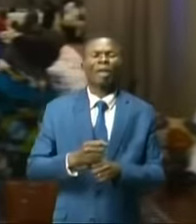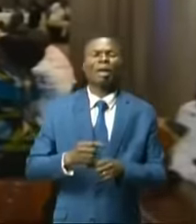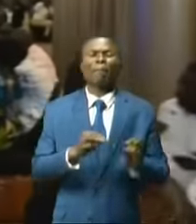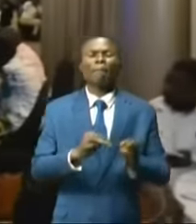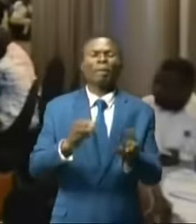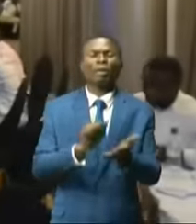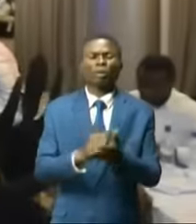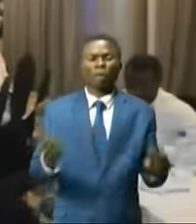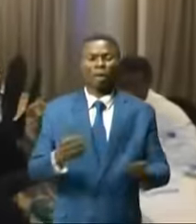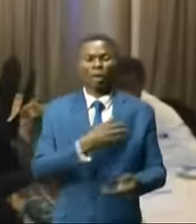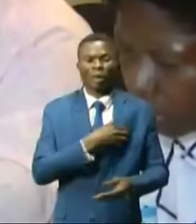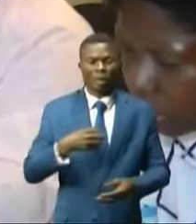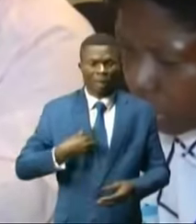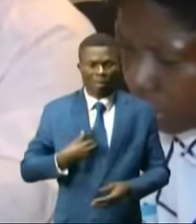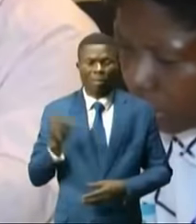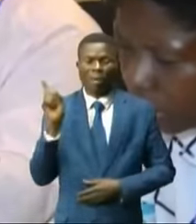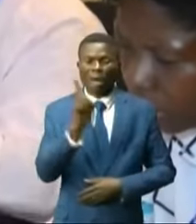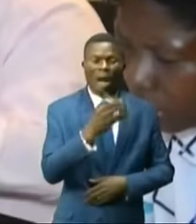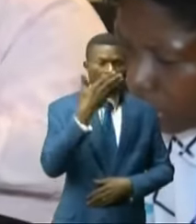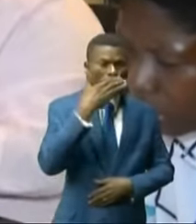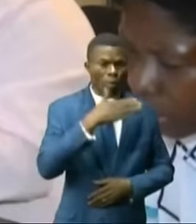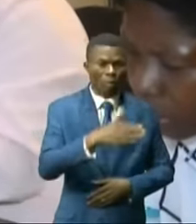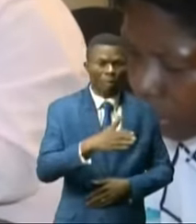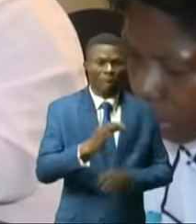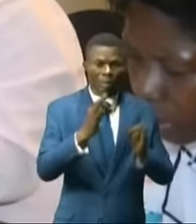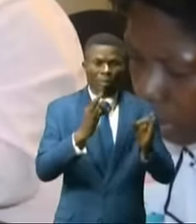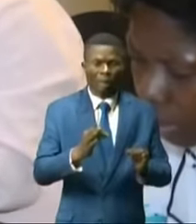peut y avoir des femmes qui peuvent se présenter